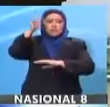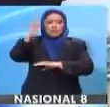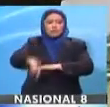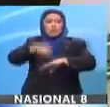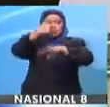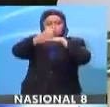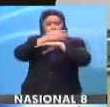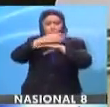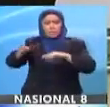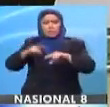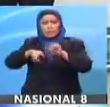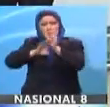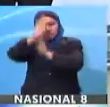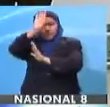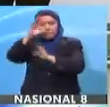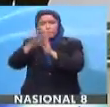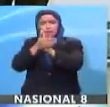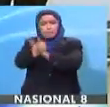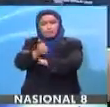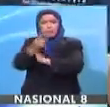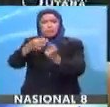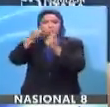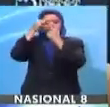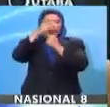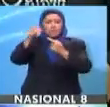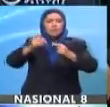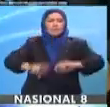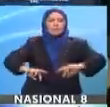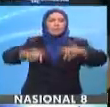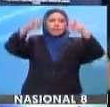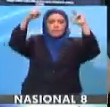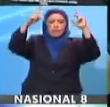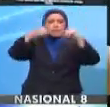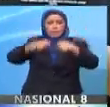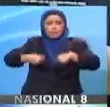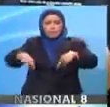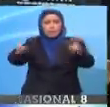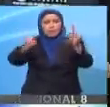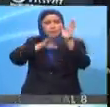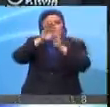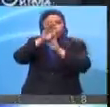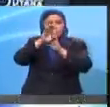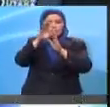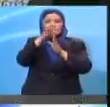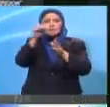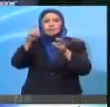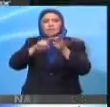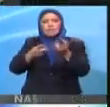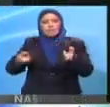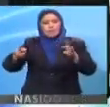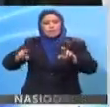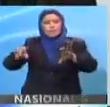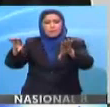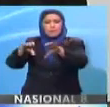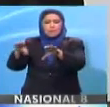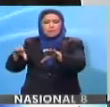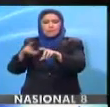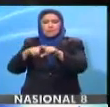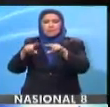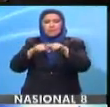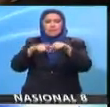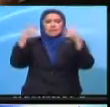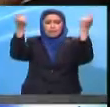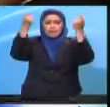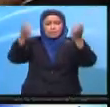membangunkan bakat khas mempertingkatkan logistik dan peluang pembangunan perniagaan serta kontrak pembuatan Majlis pertukaran dokumen